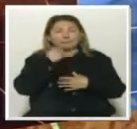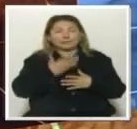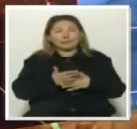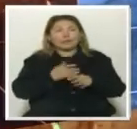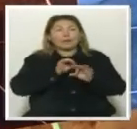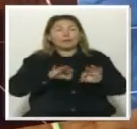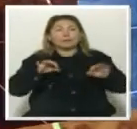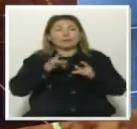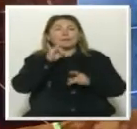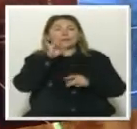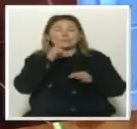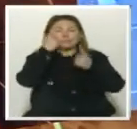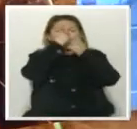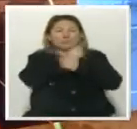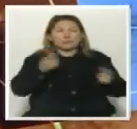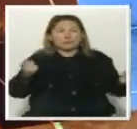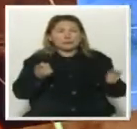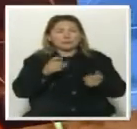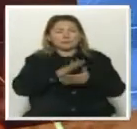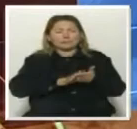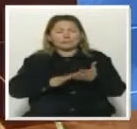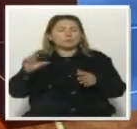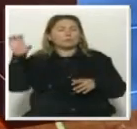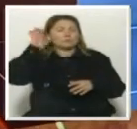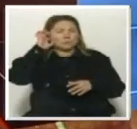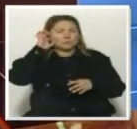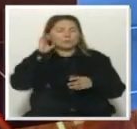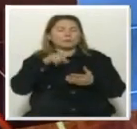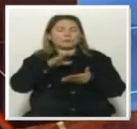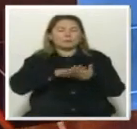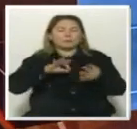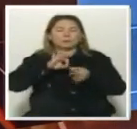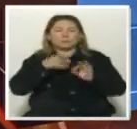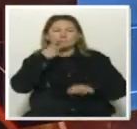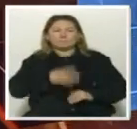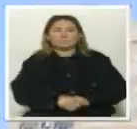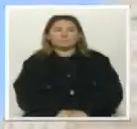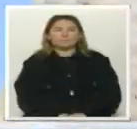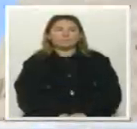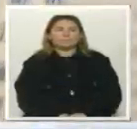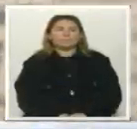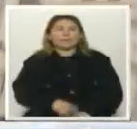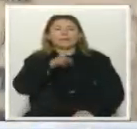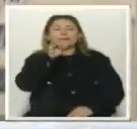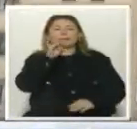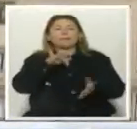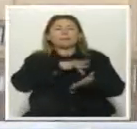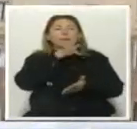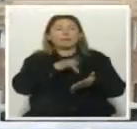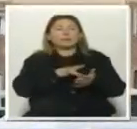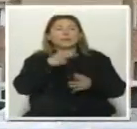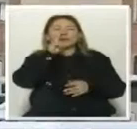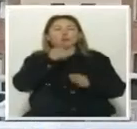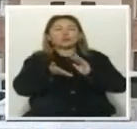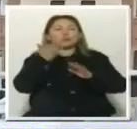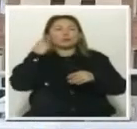осыны айтып редакциямызға хабарласты. Тараптарды тыңдап қайтқан әріптесімнің бейнематериалында. Керемет тұрғын үй кешенінде 2 жылдан